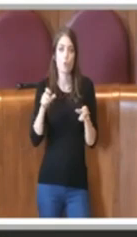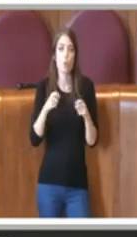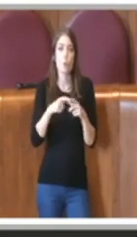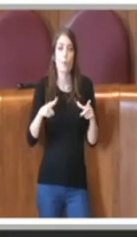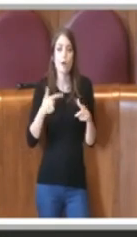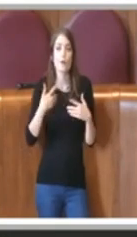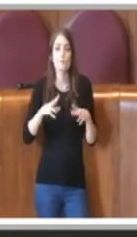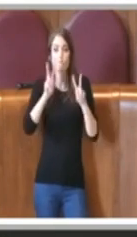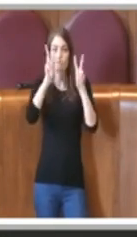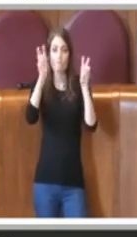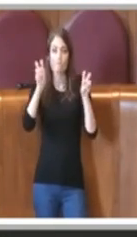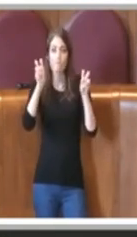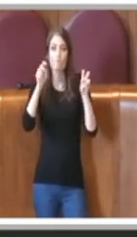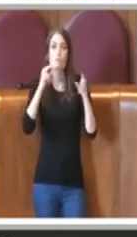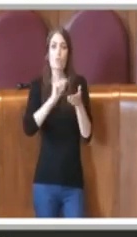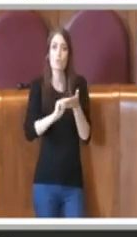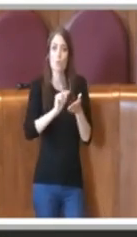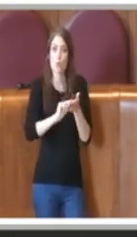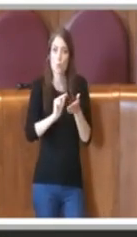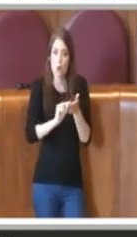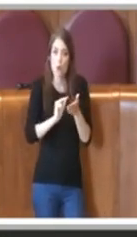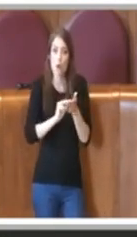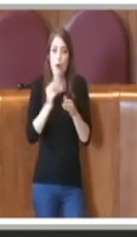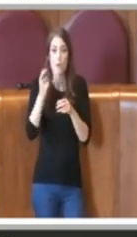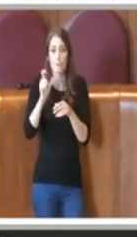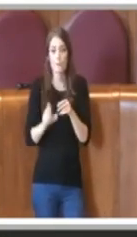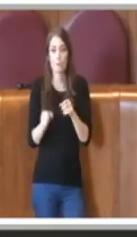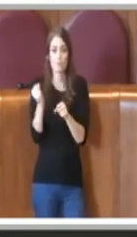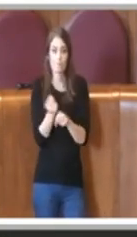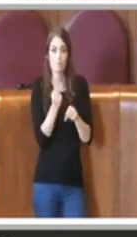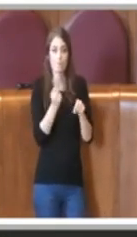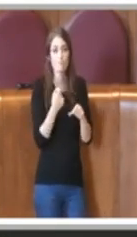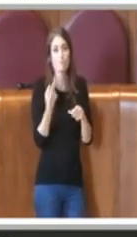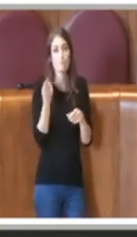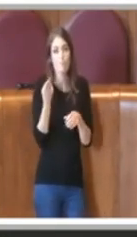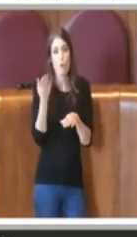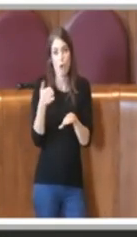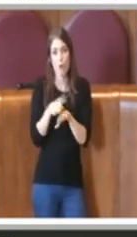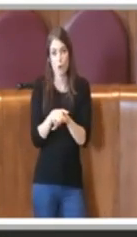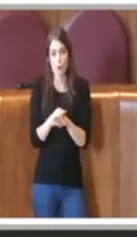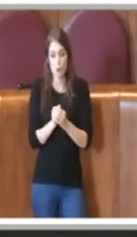intitolare la scuola al bidello che ha perso la vita. Grazie.